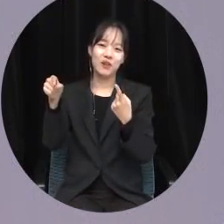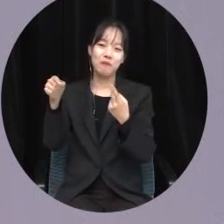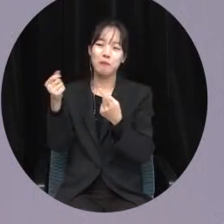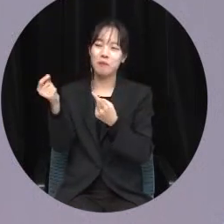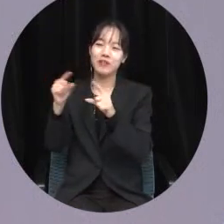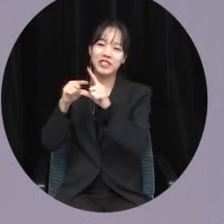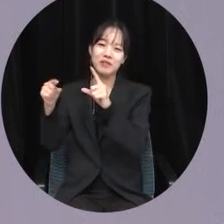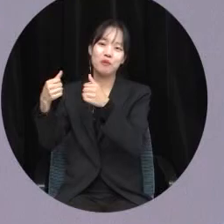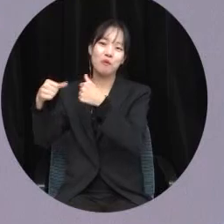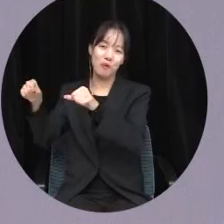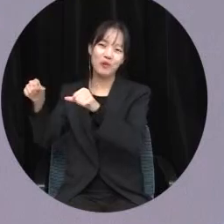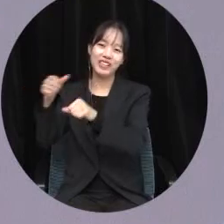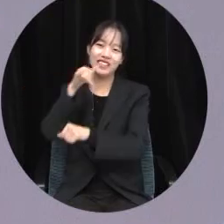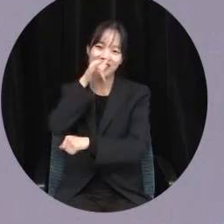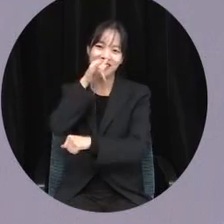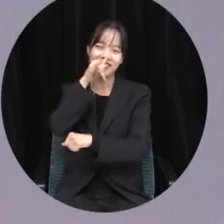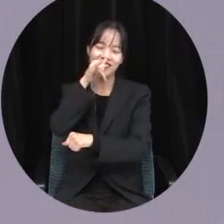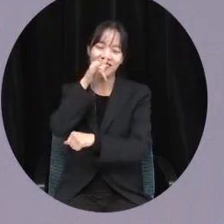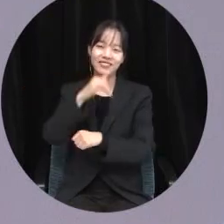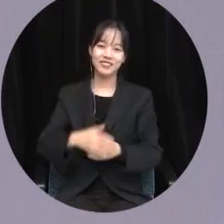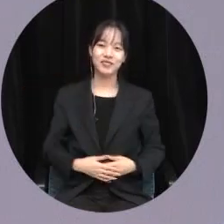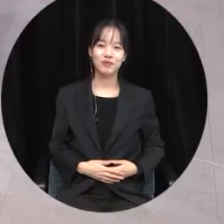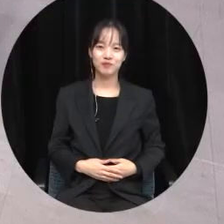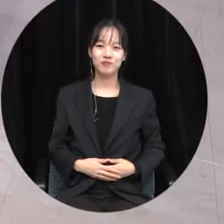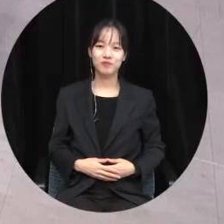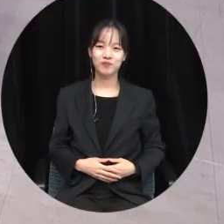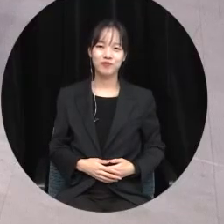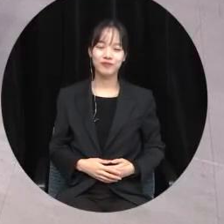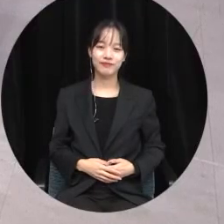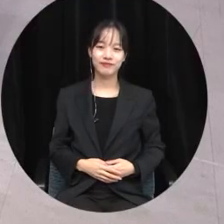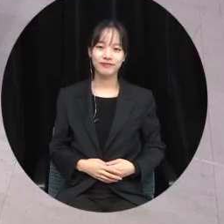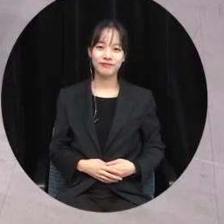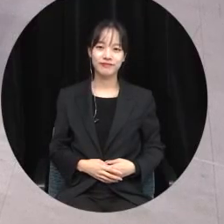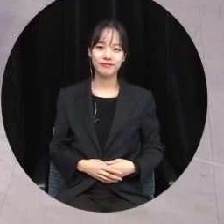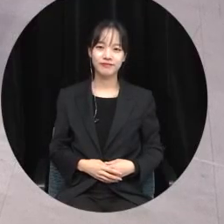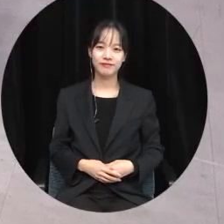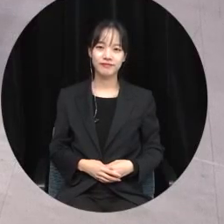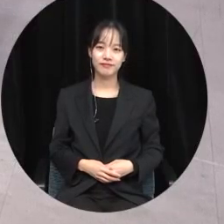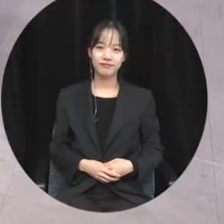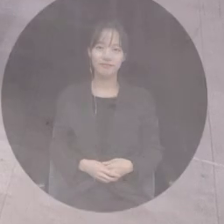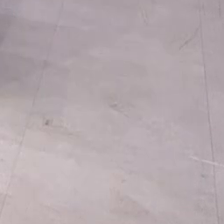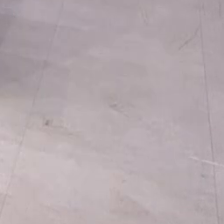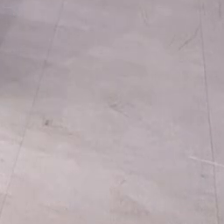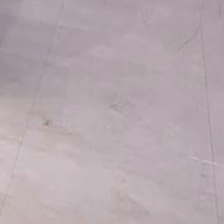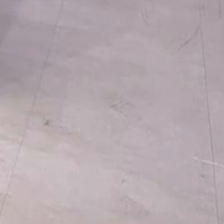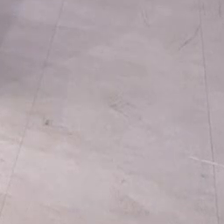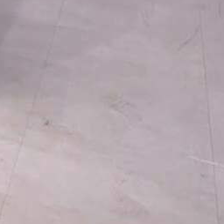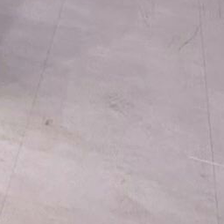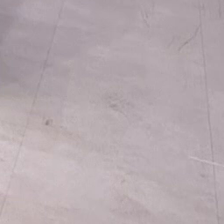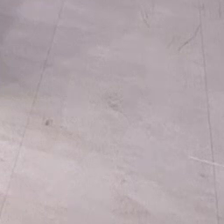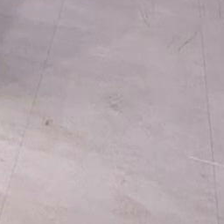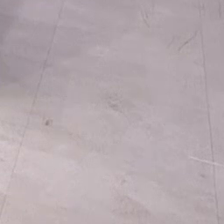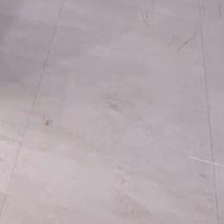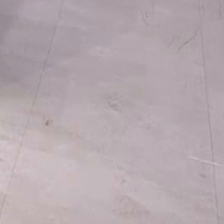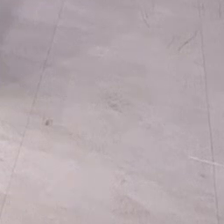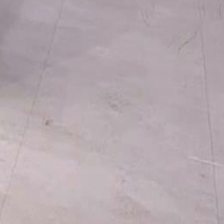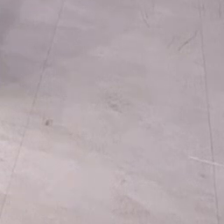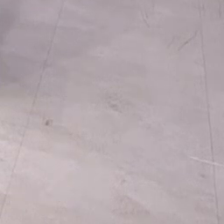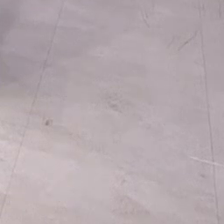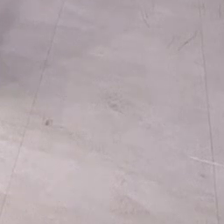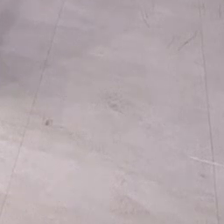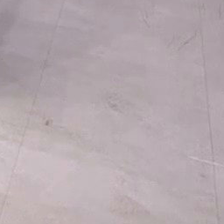반발은 걱정 안 하셔도 될 것 같습니다. 네, 지금까지 공통 질문에 대한